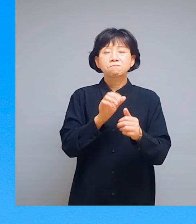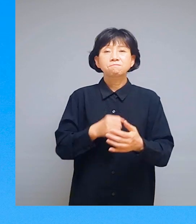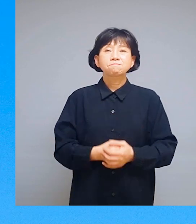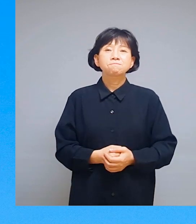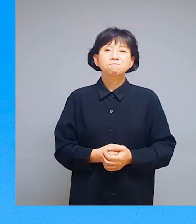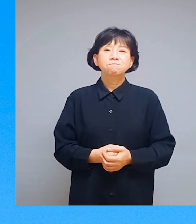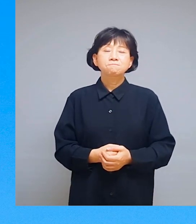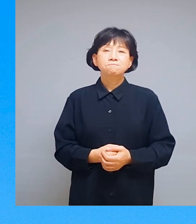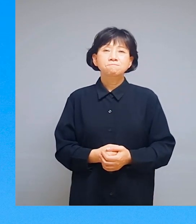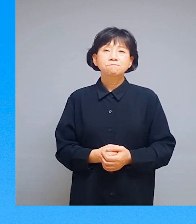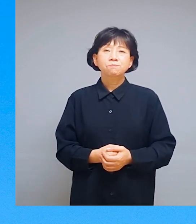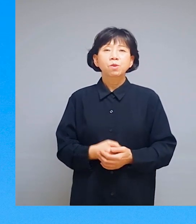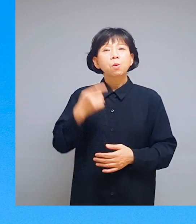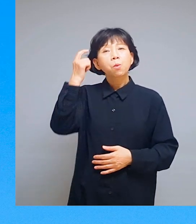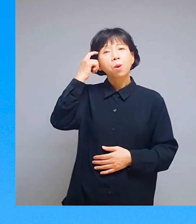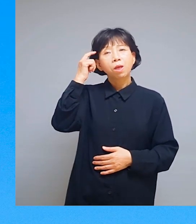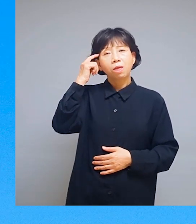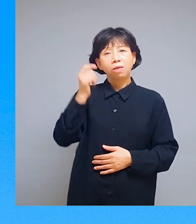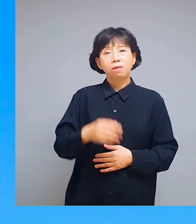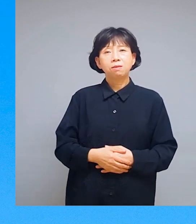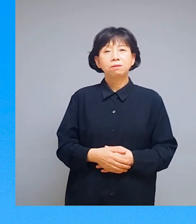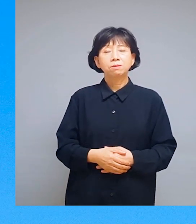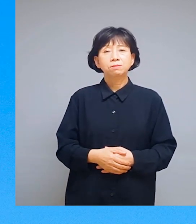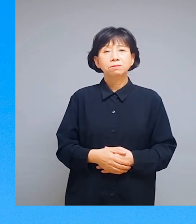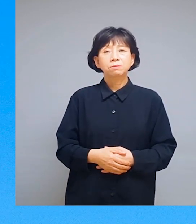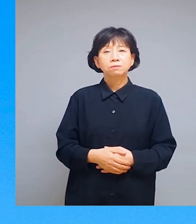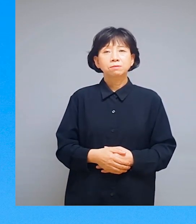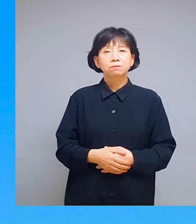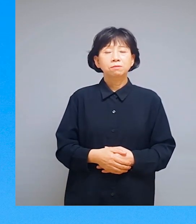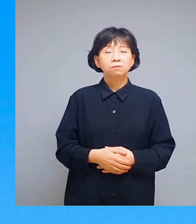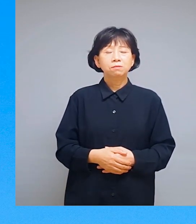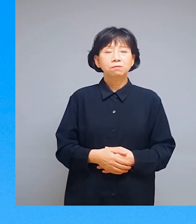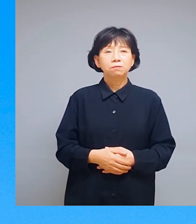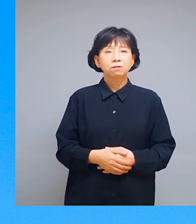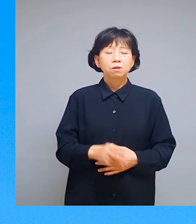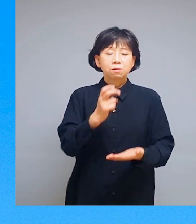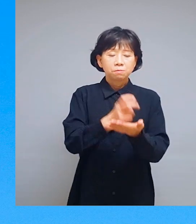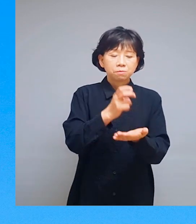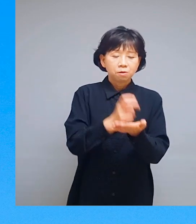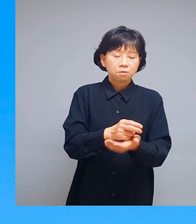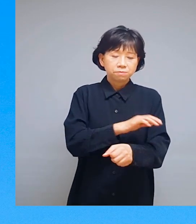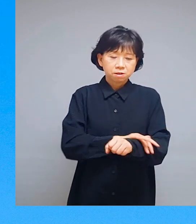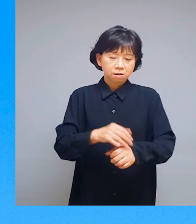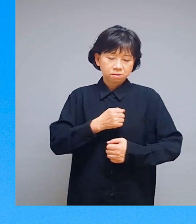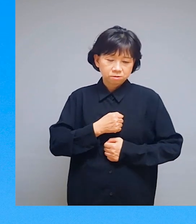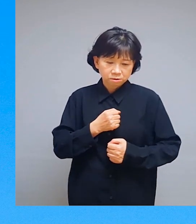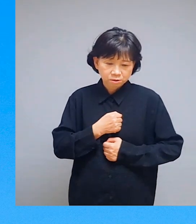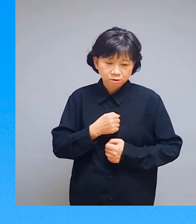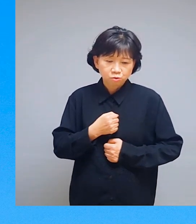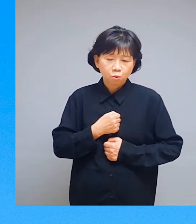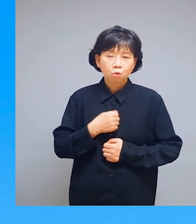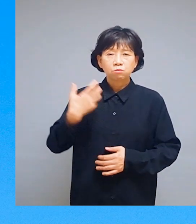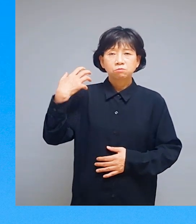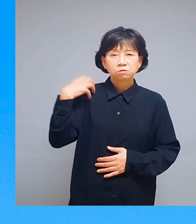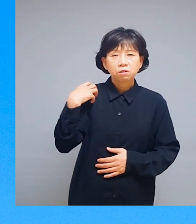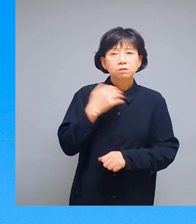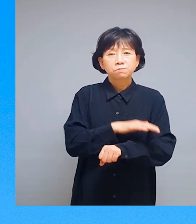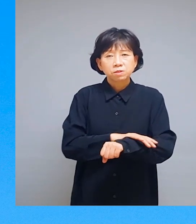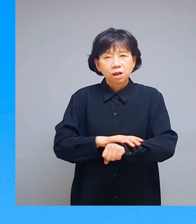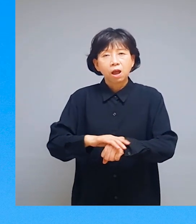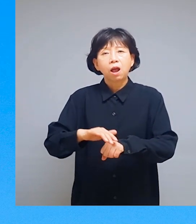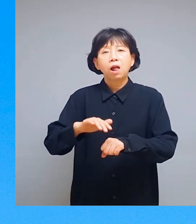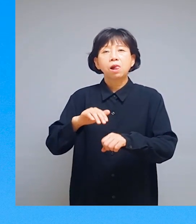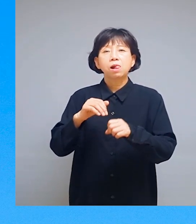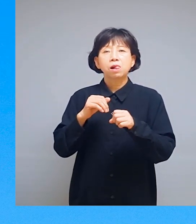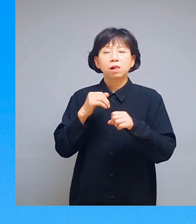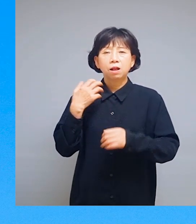책망입니다. 왜 이런 일이 일어났을까요? 여러분 교리를 잘 지키고 있어요? 신앙의 책임과 사명을 감당했던 성도들이 그 안에